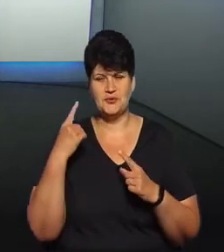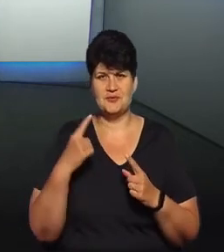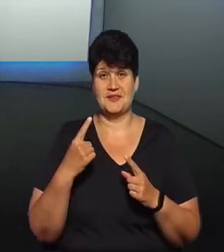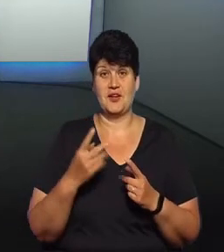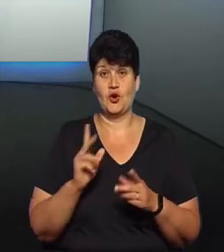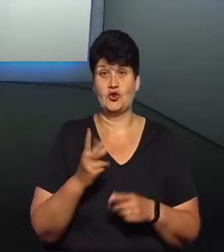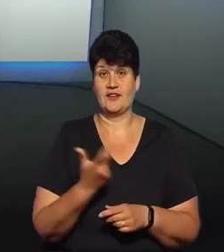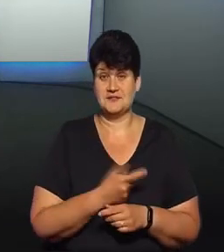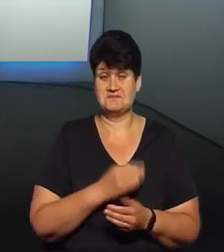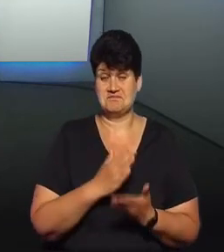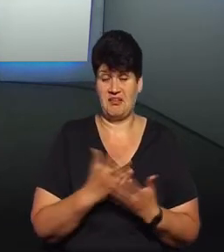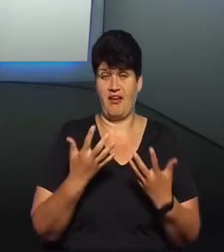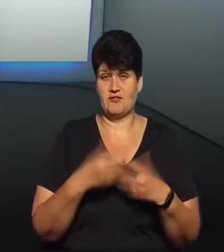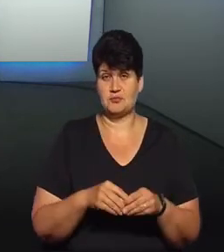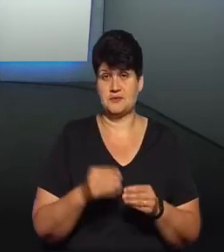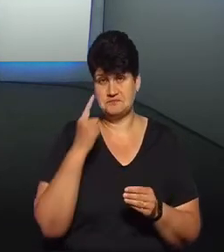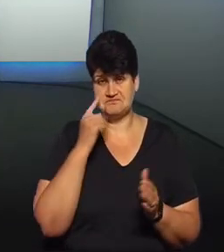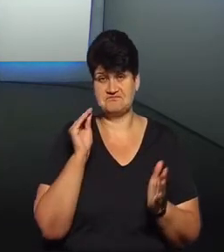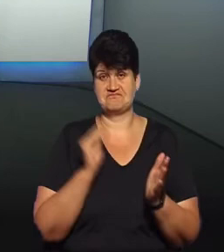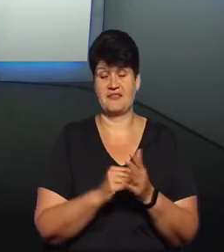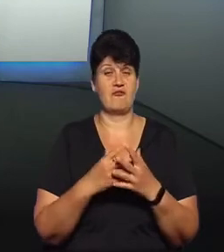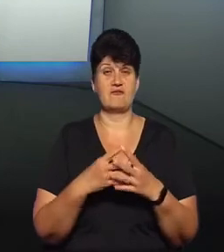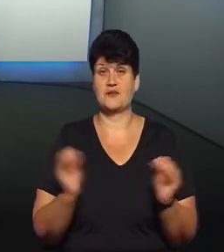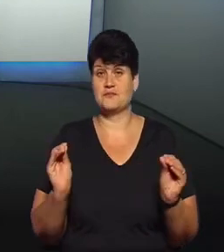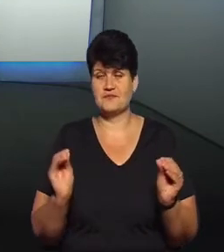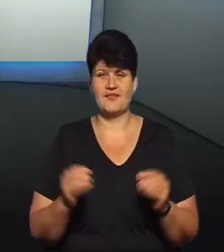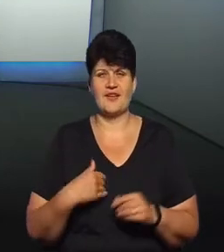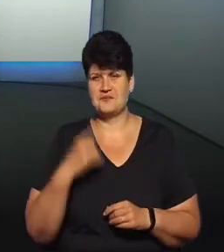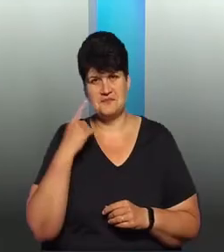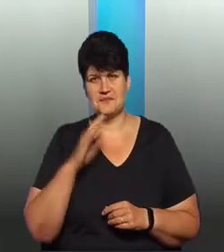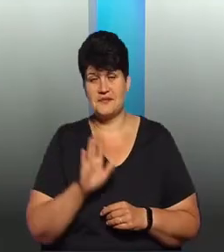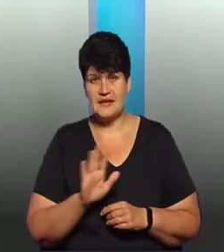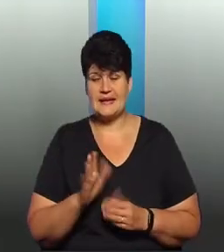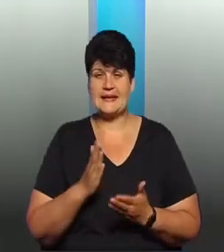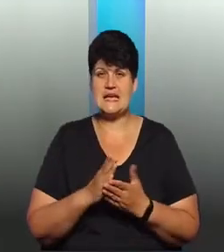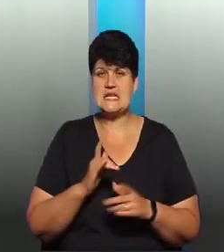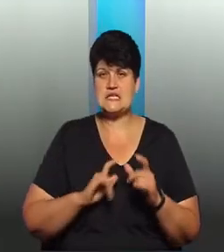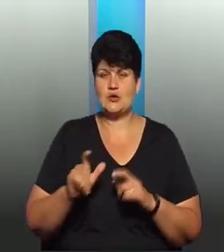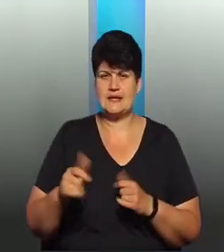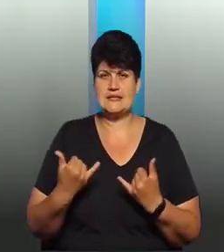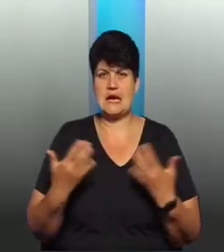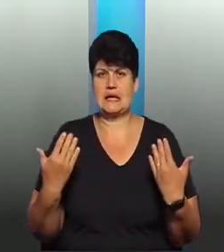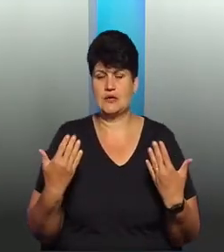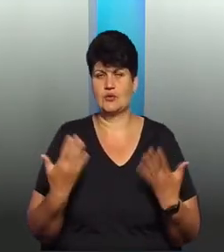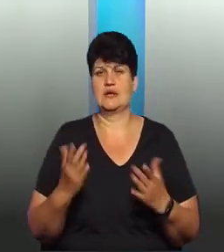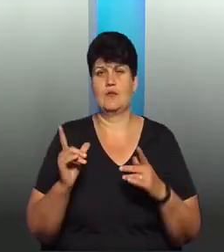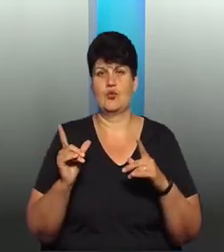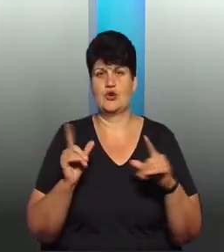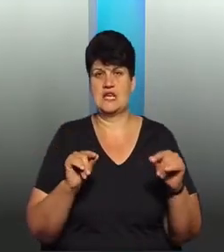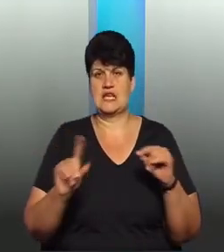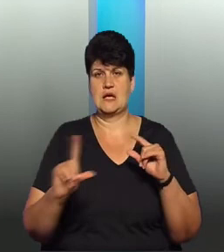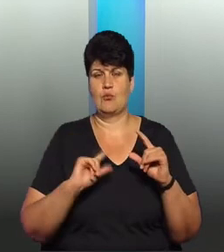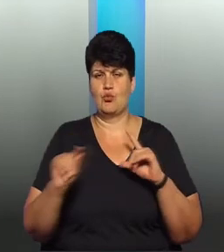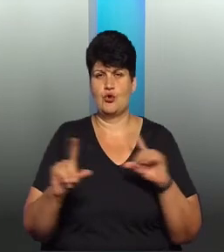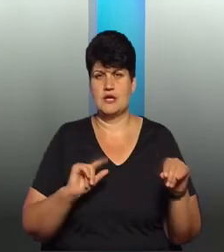думаю, не буде, але все ж таки. Також є студенти, які зараз, ви знаєте, зараз канікули, багато хто поїхали додому, у